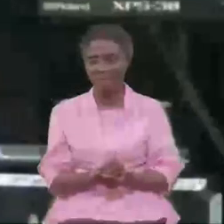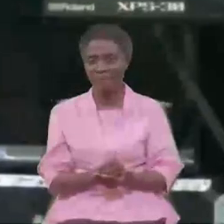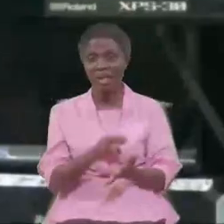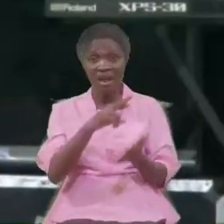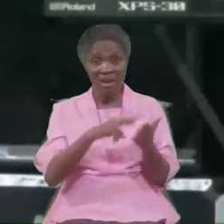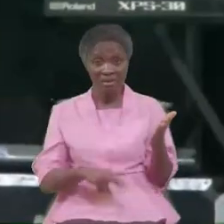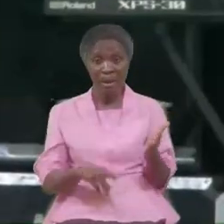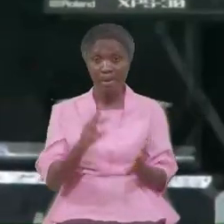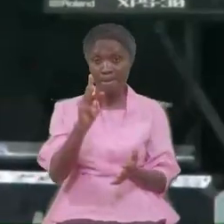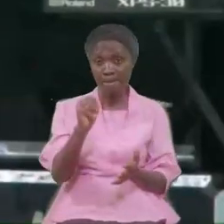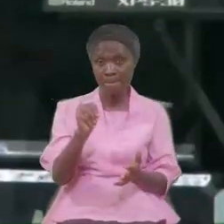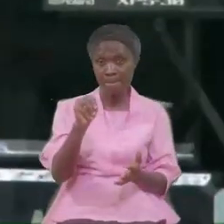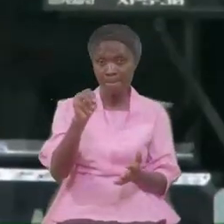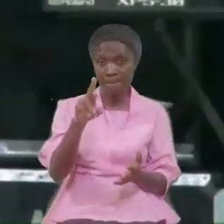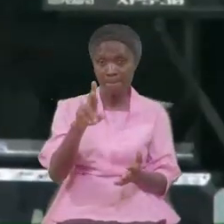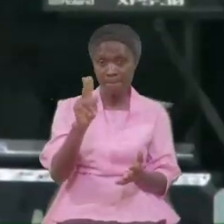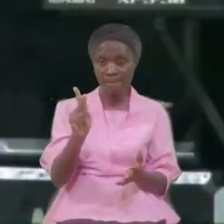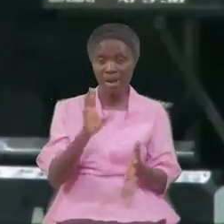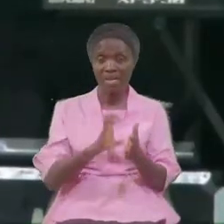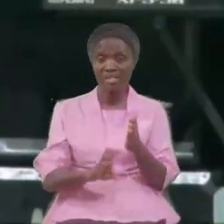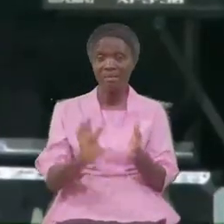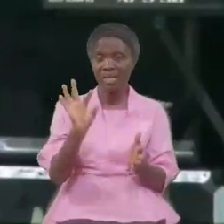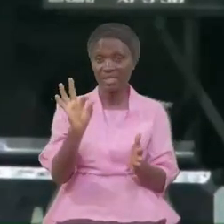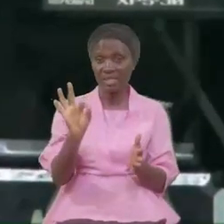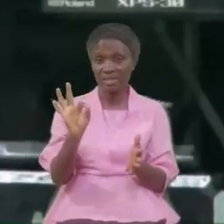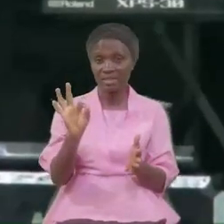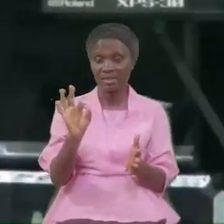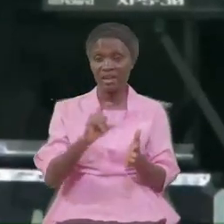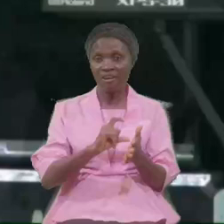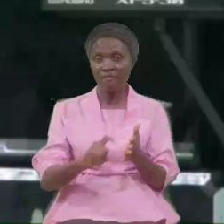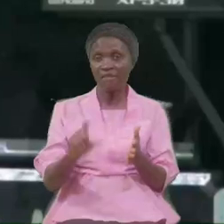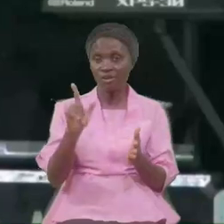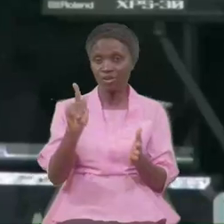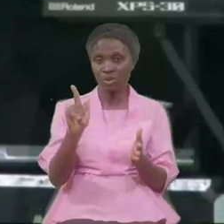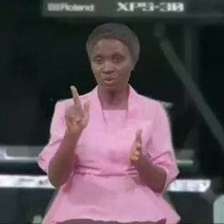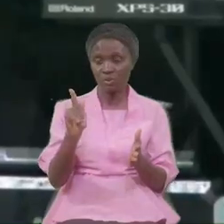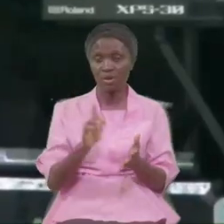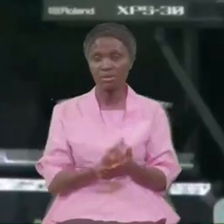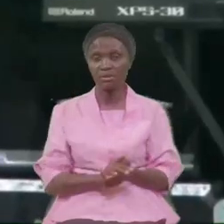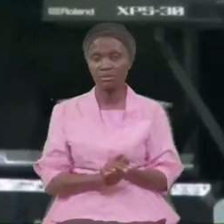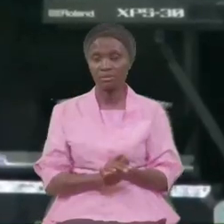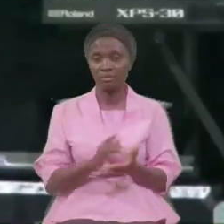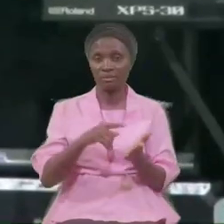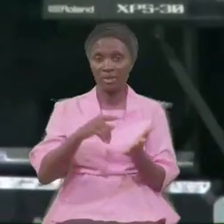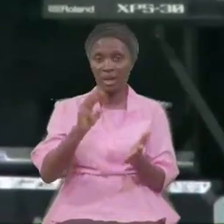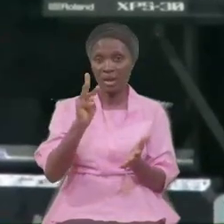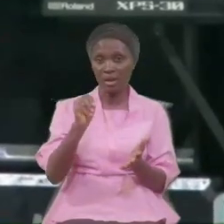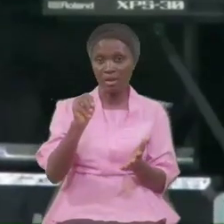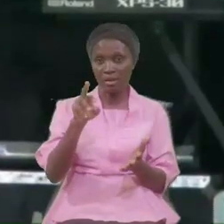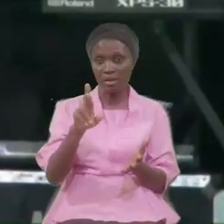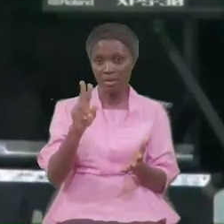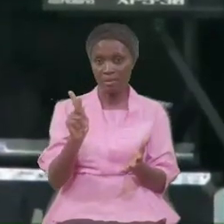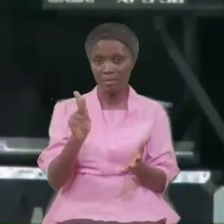Voyons Marc chapitre 9, verset 21. Marc